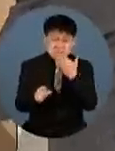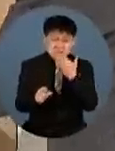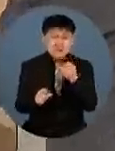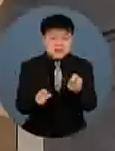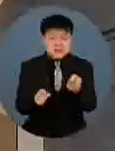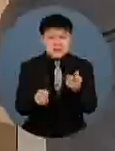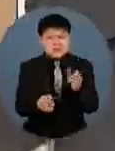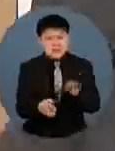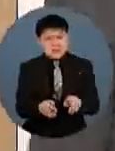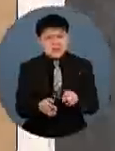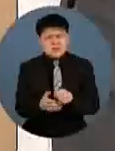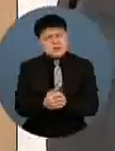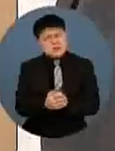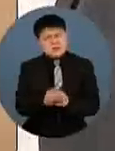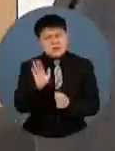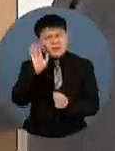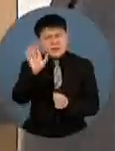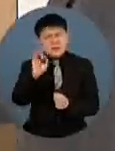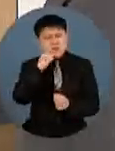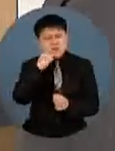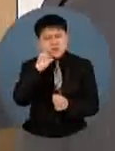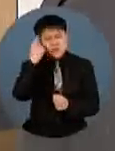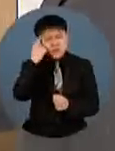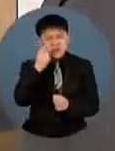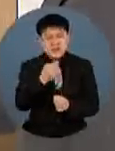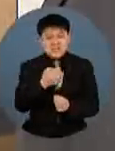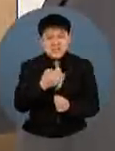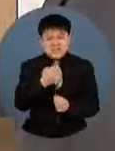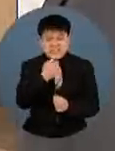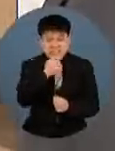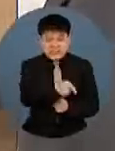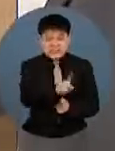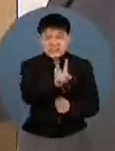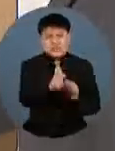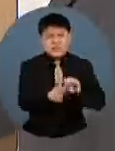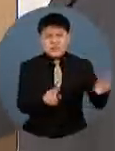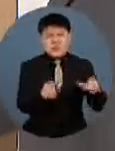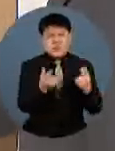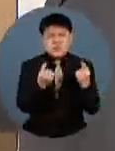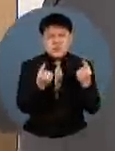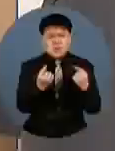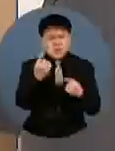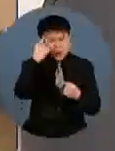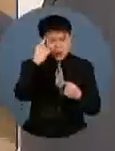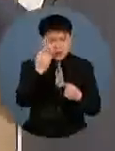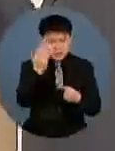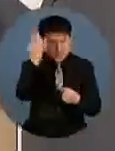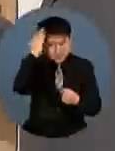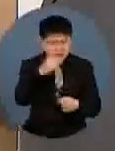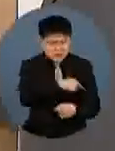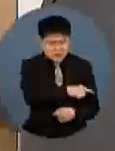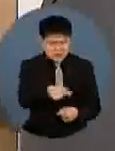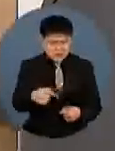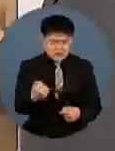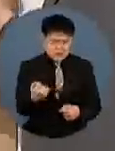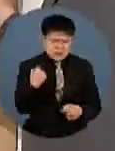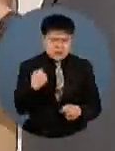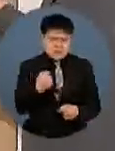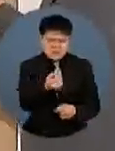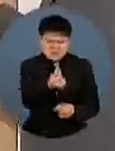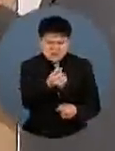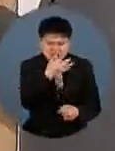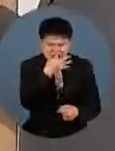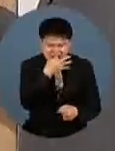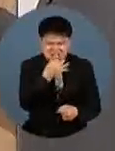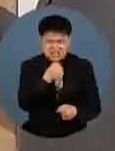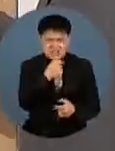아, 이것도 힘들죠. 이거는 왜냐하면 이 한 수가 헛수가 네. 돼버렸기 때문에 여기는 너무 두터워서 그야말로 이건 소탄 대실이 되겠습니다. 또